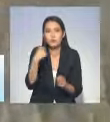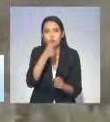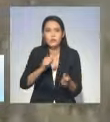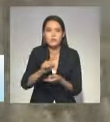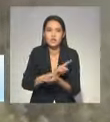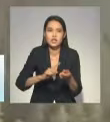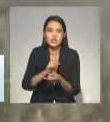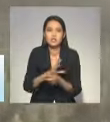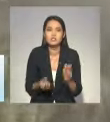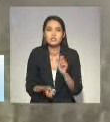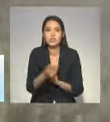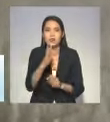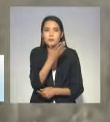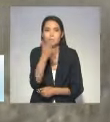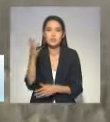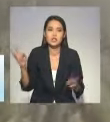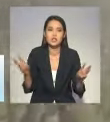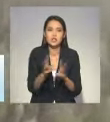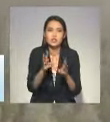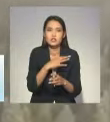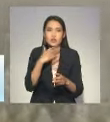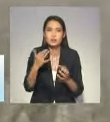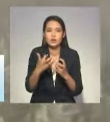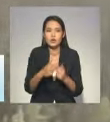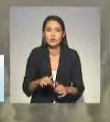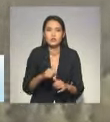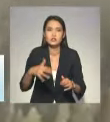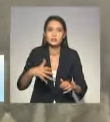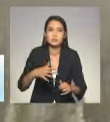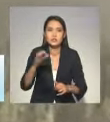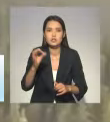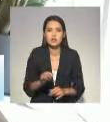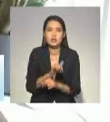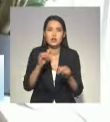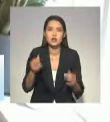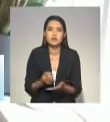климата интенсивность лесных пожаров во всем мире увеличится на 57%.